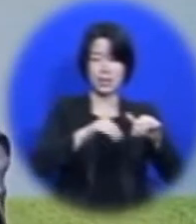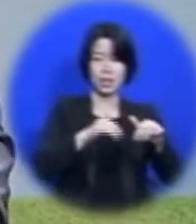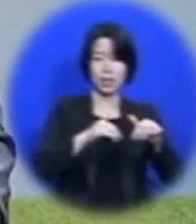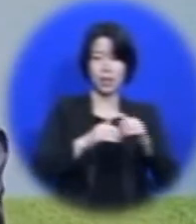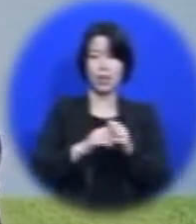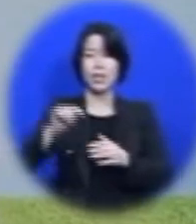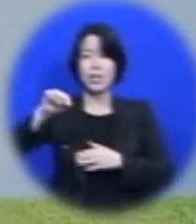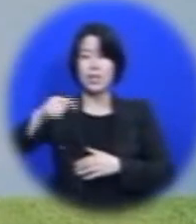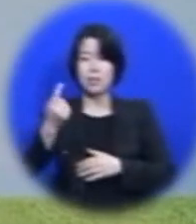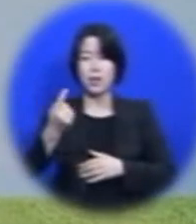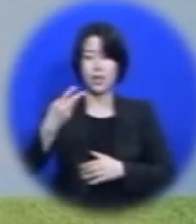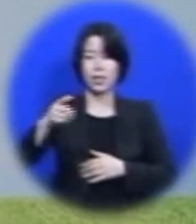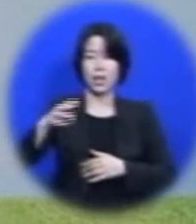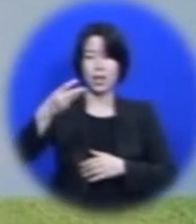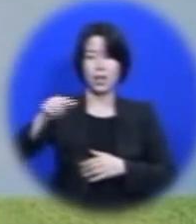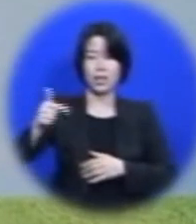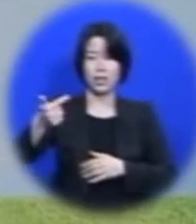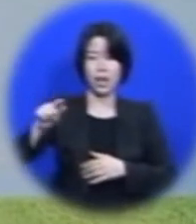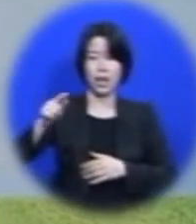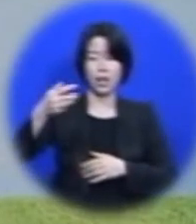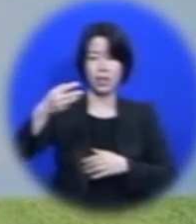자를 용서하지 못했을까요?